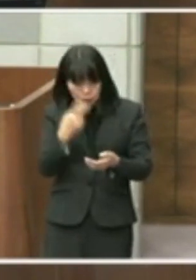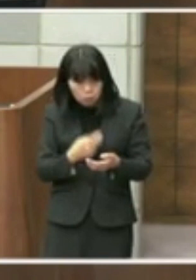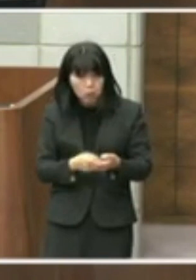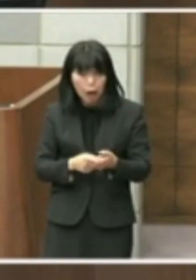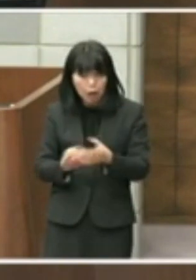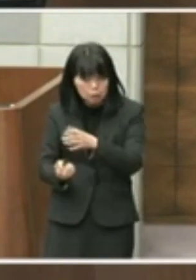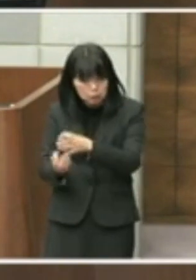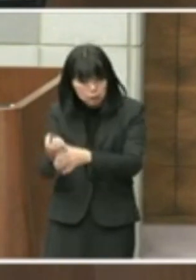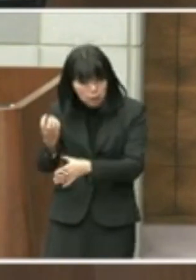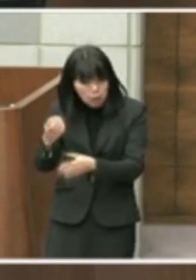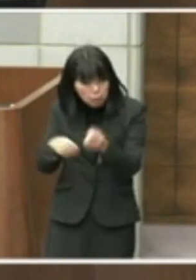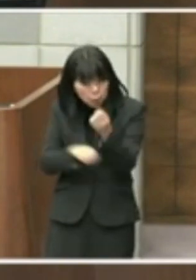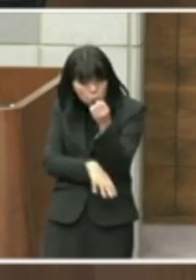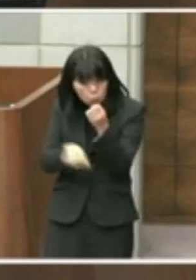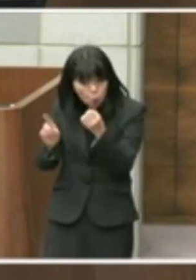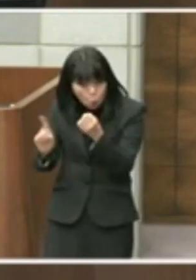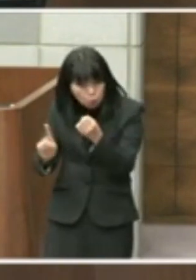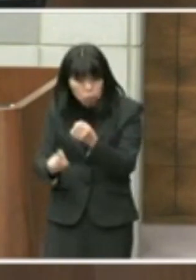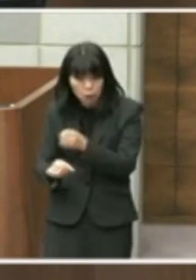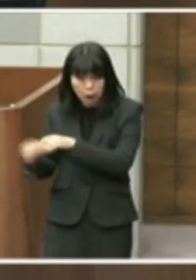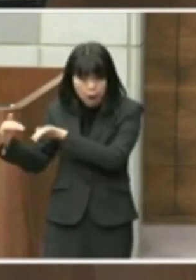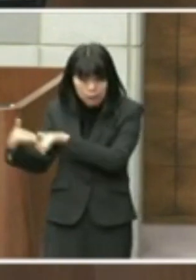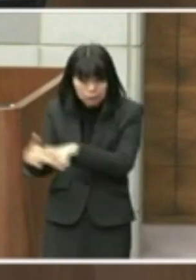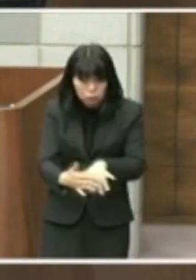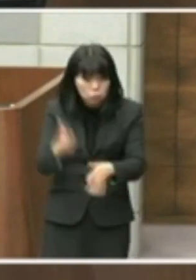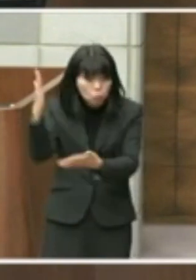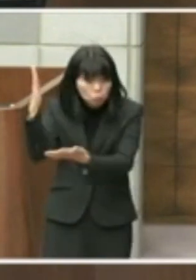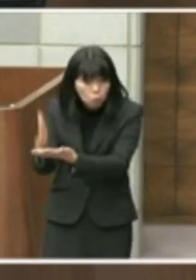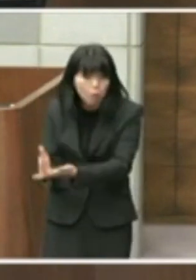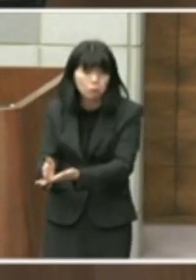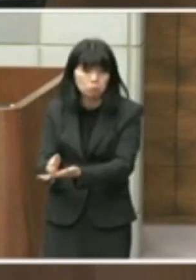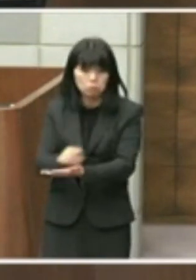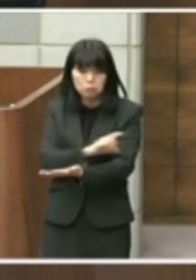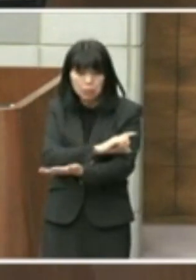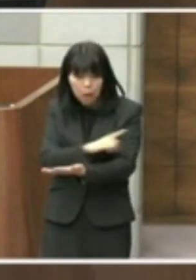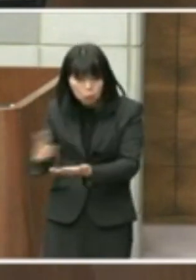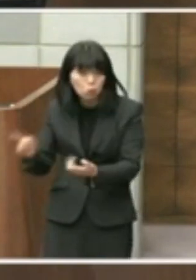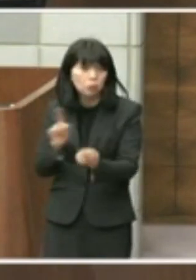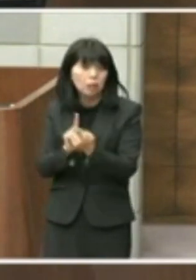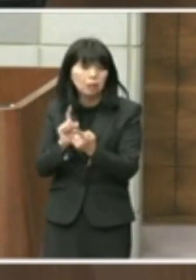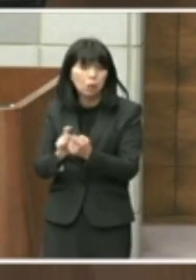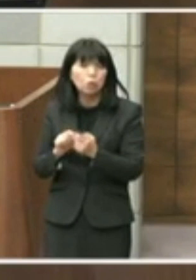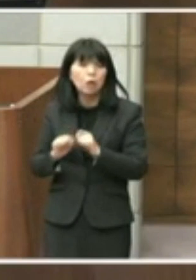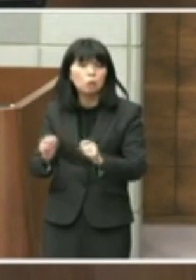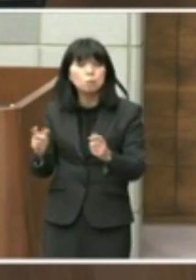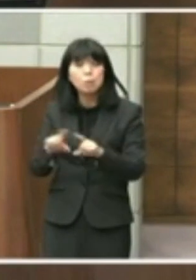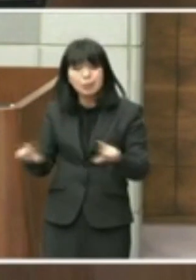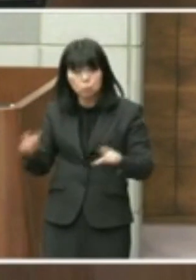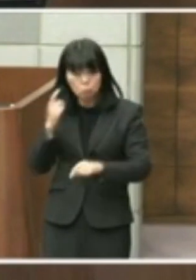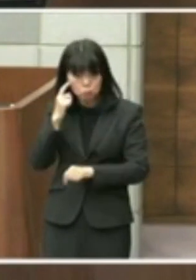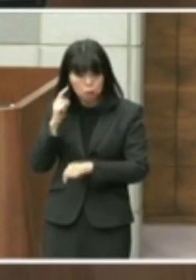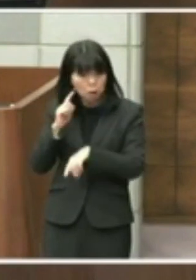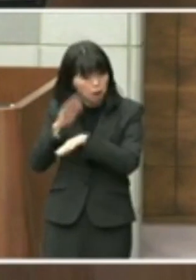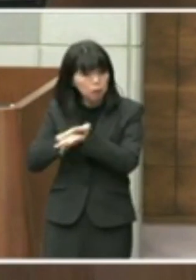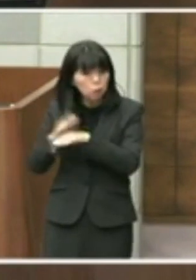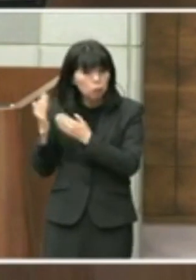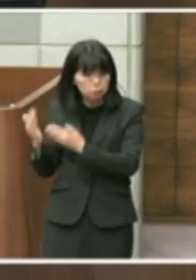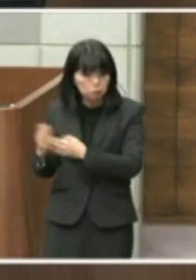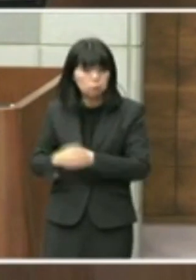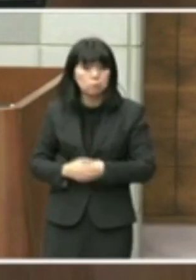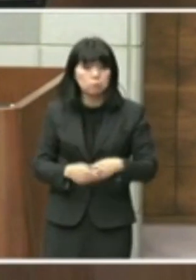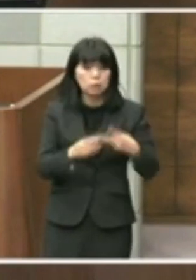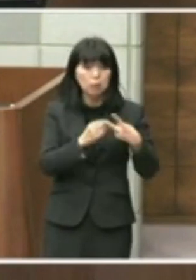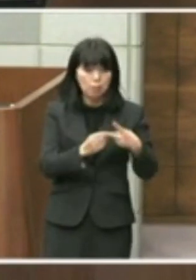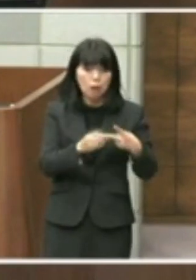源の特定公表し排出を止めるなど対策を講じるべきと考えます。見解を問います。2点目は